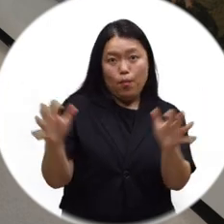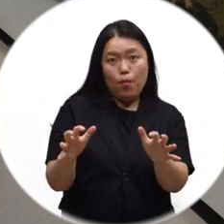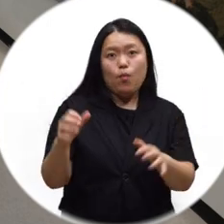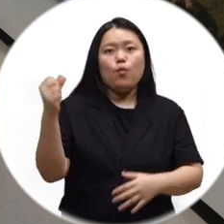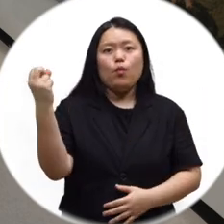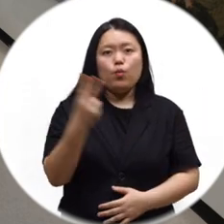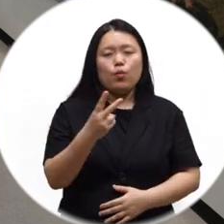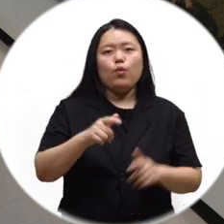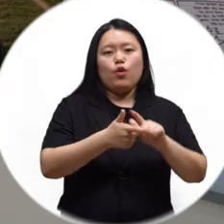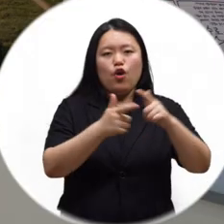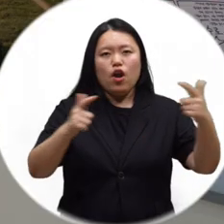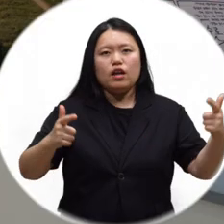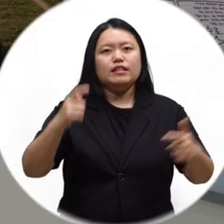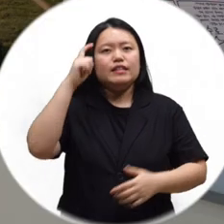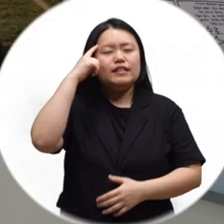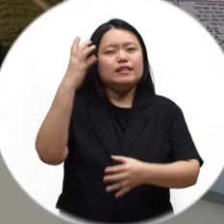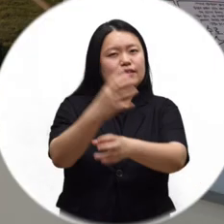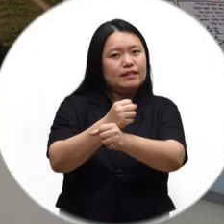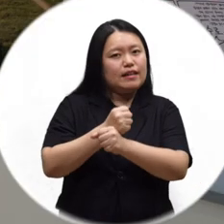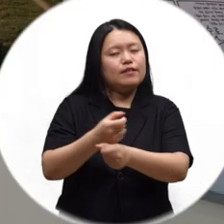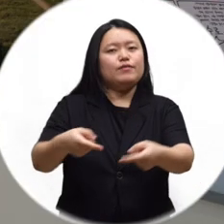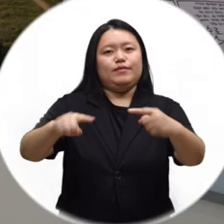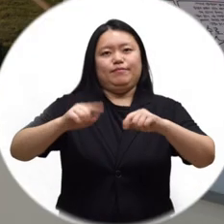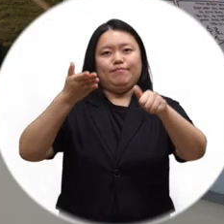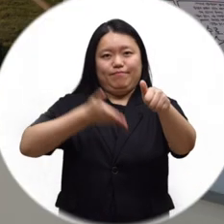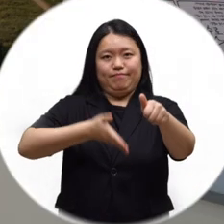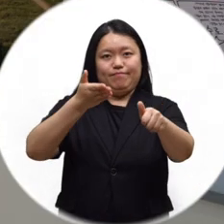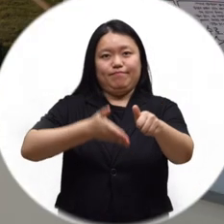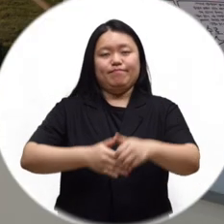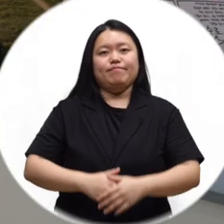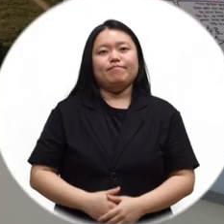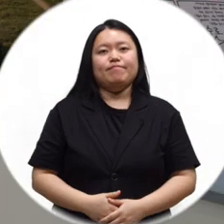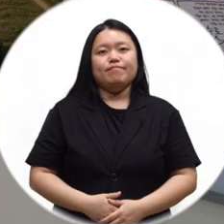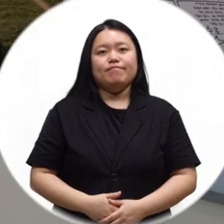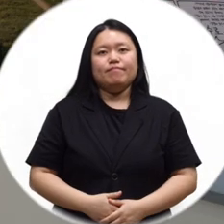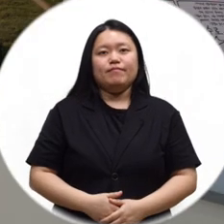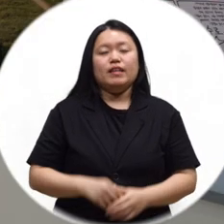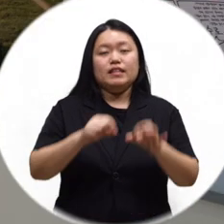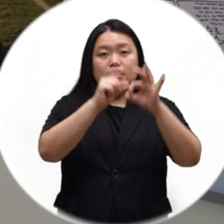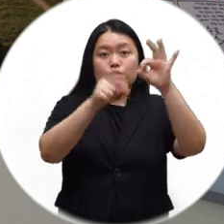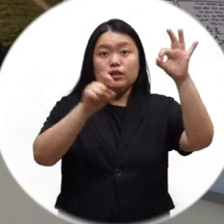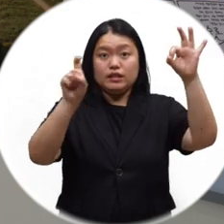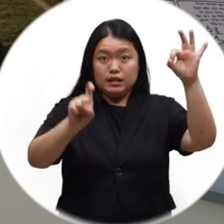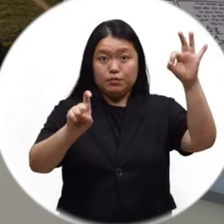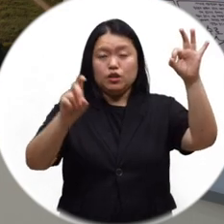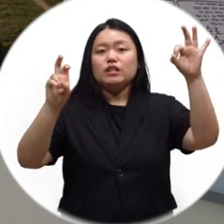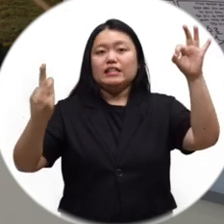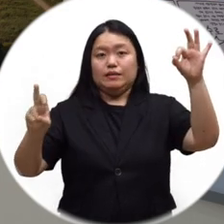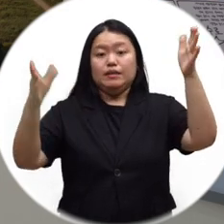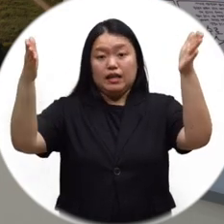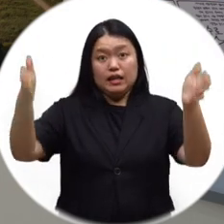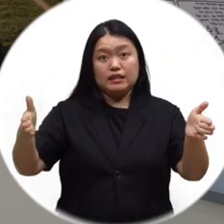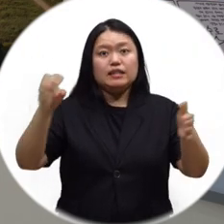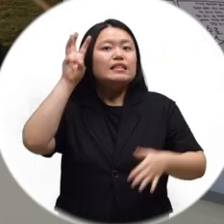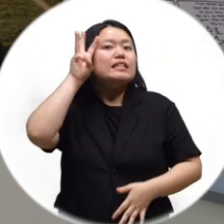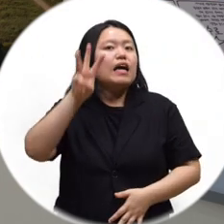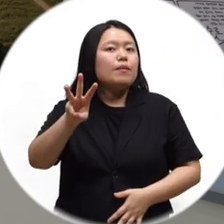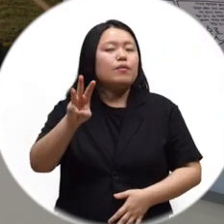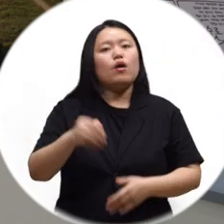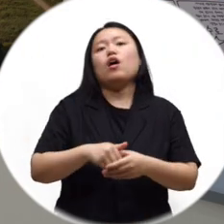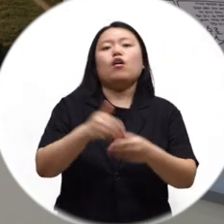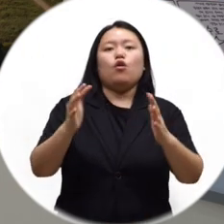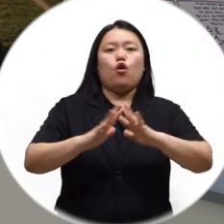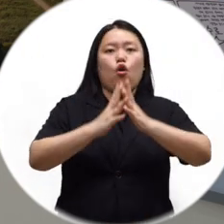동참하길 바랍니다 그리고 10월 10일부터 12일까지 3일 동안 건축문화 에 대한 공유와 소통회